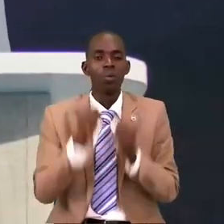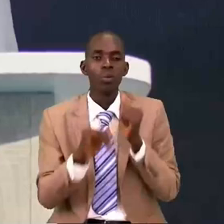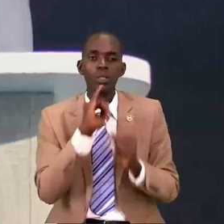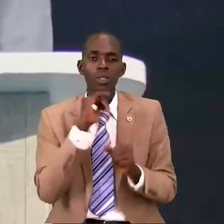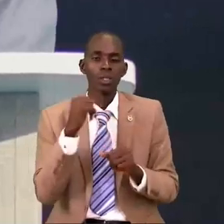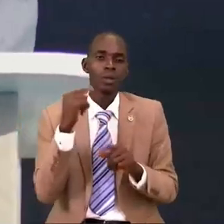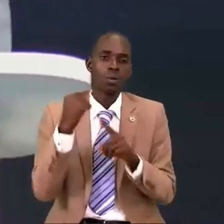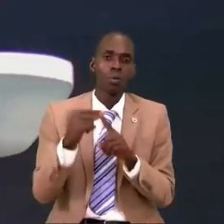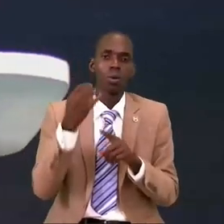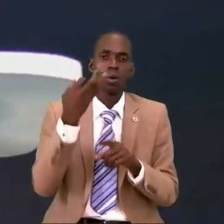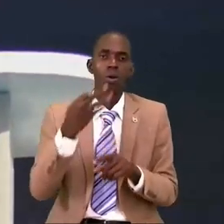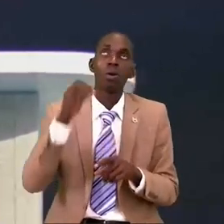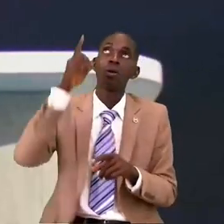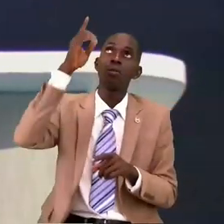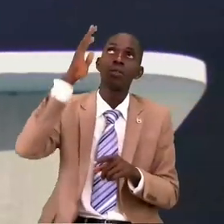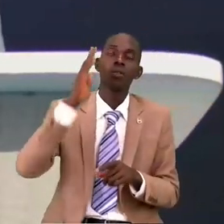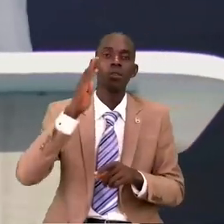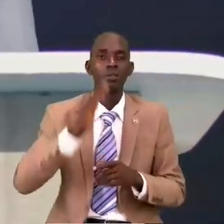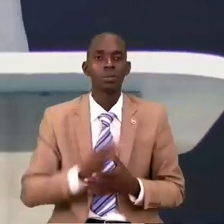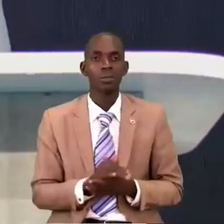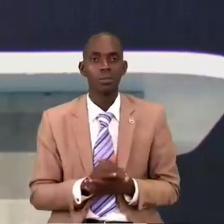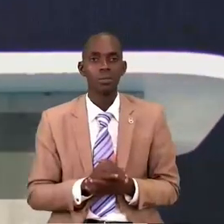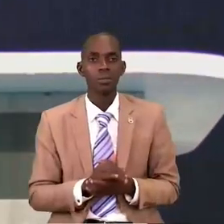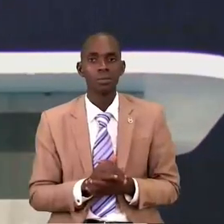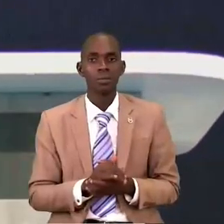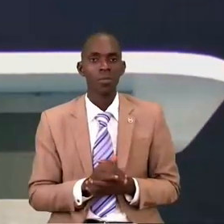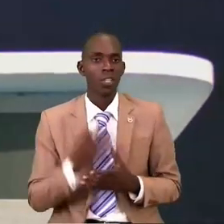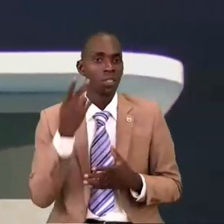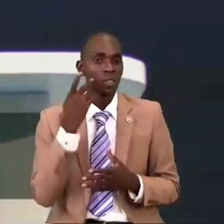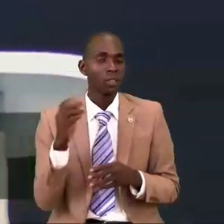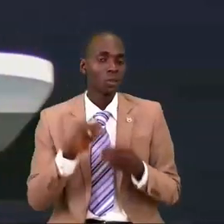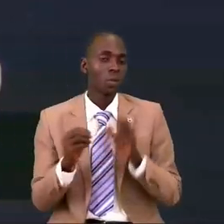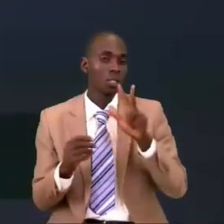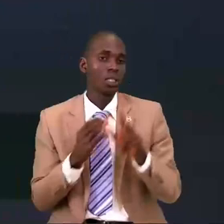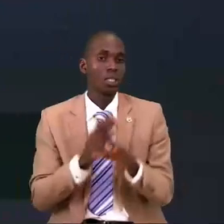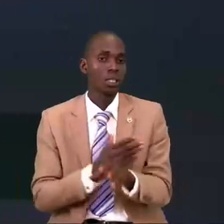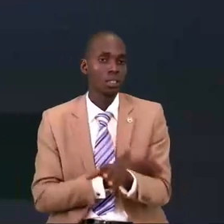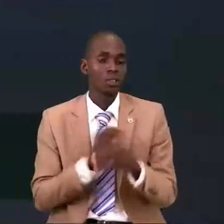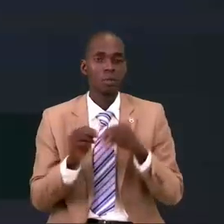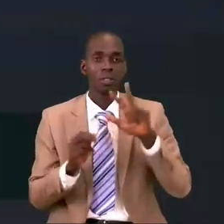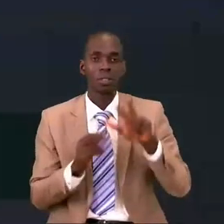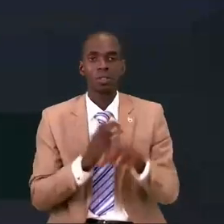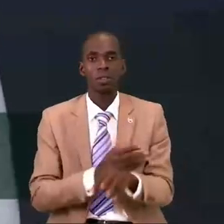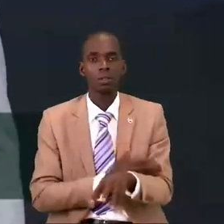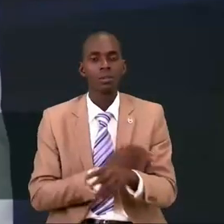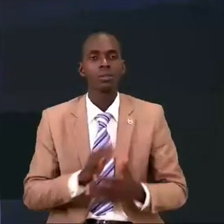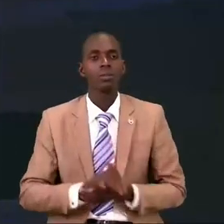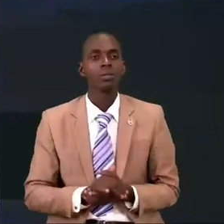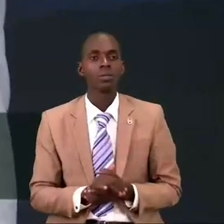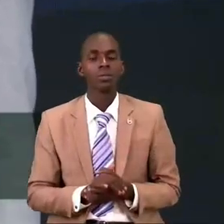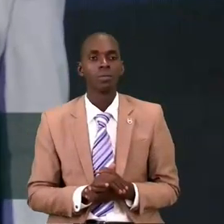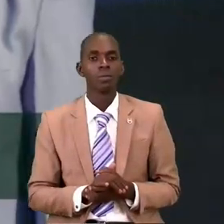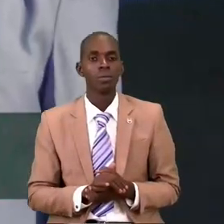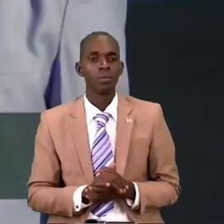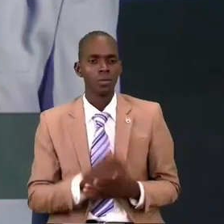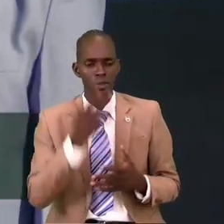Troisième élément maintenant, le courage contagieux du leadership pour les